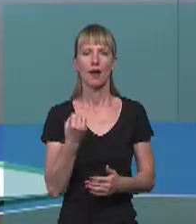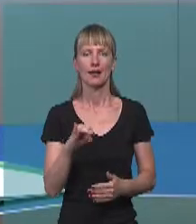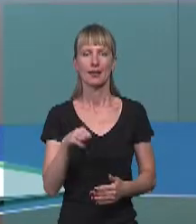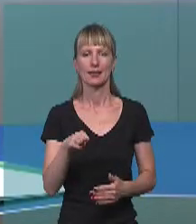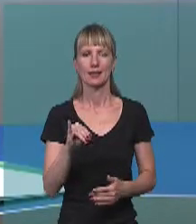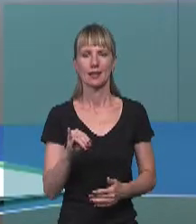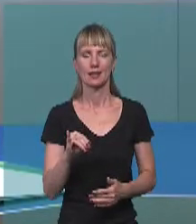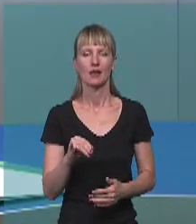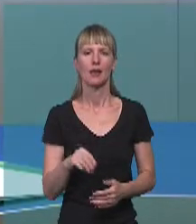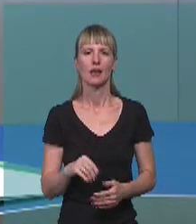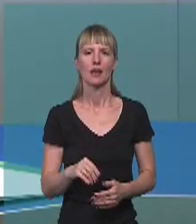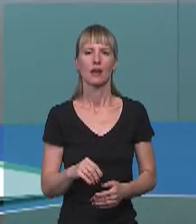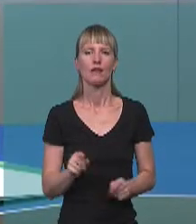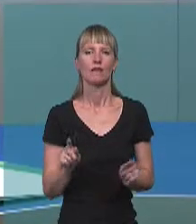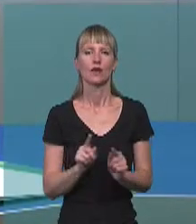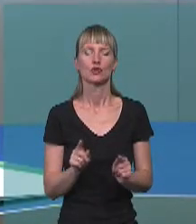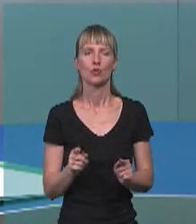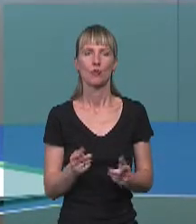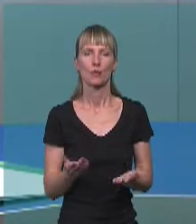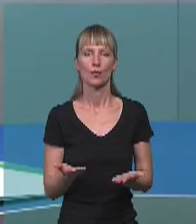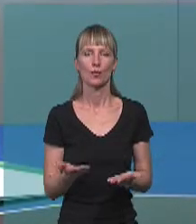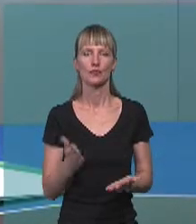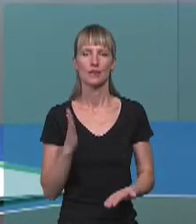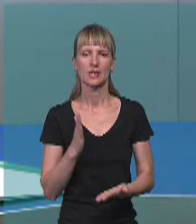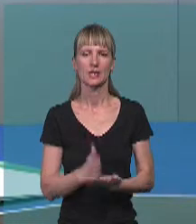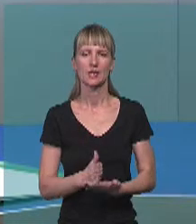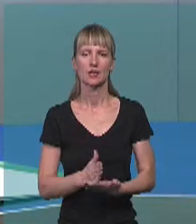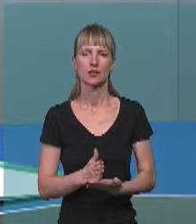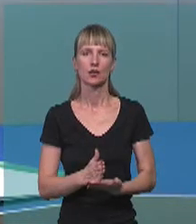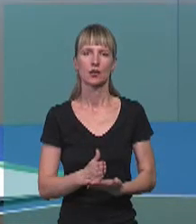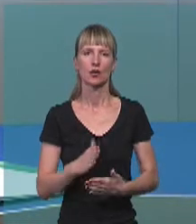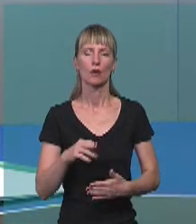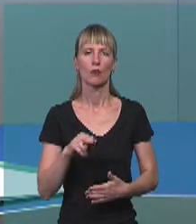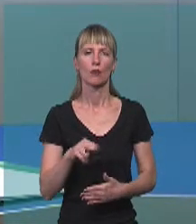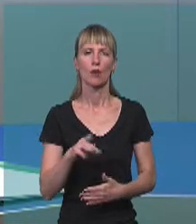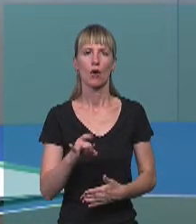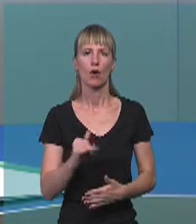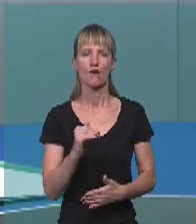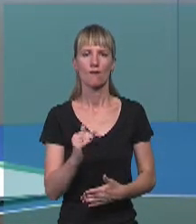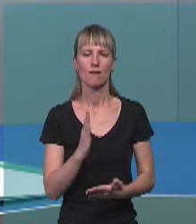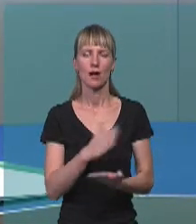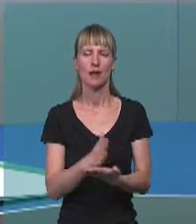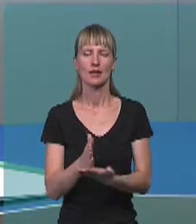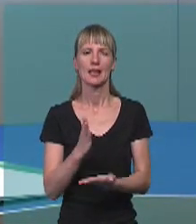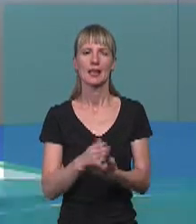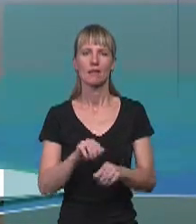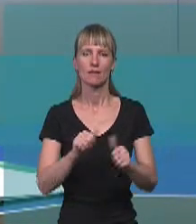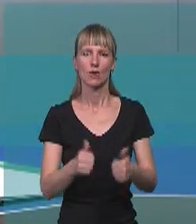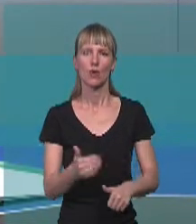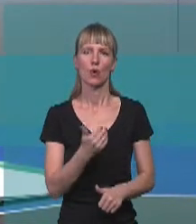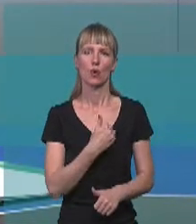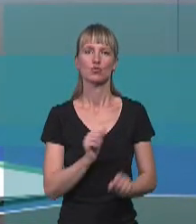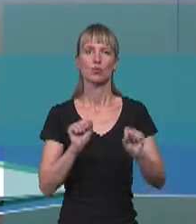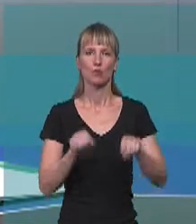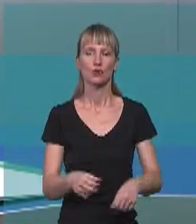Ну, в чому існує, наприклад, в профорієнтації існує така формула «хочу, можу і